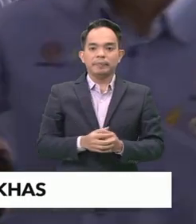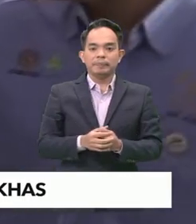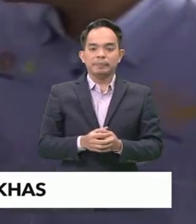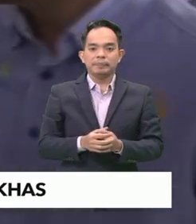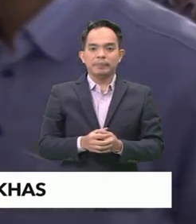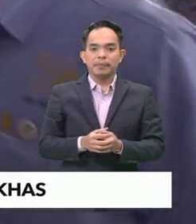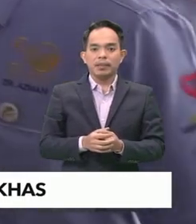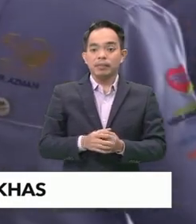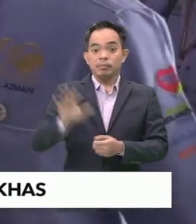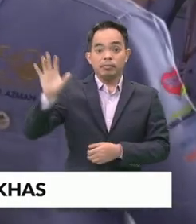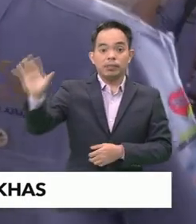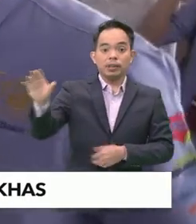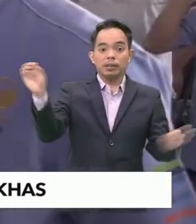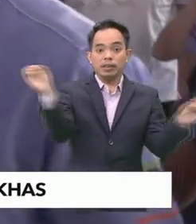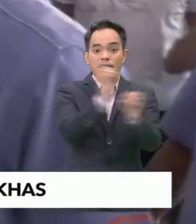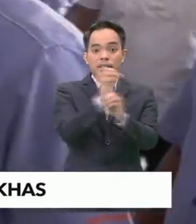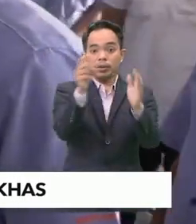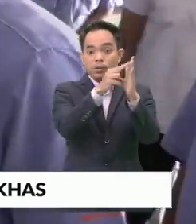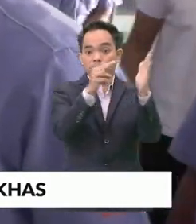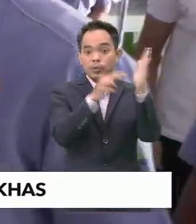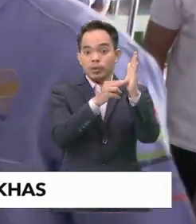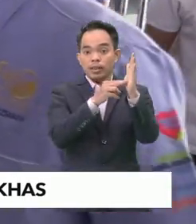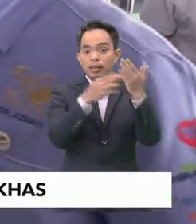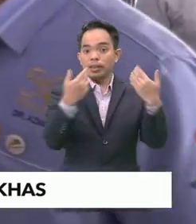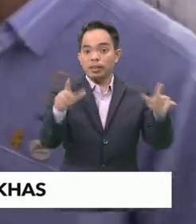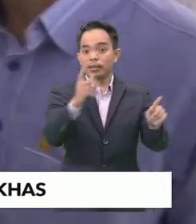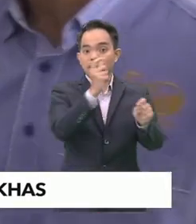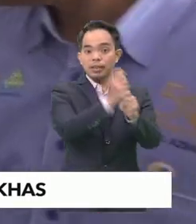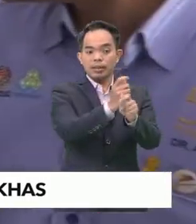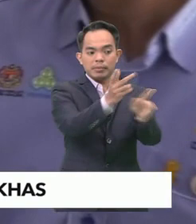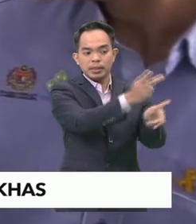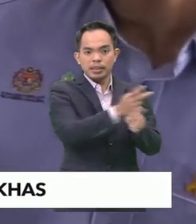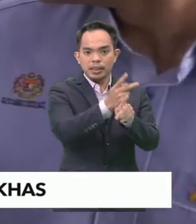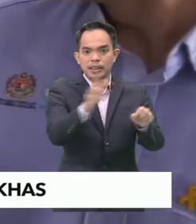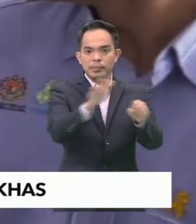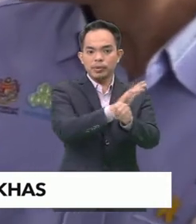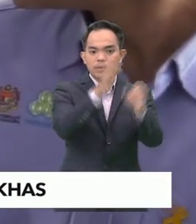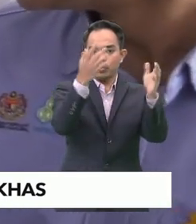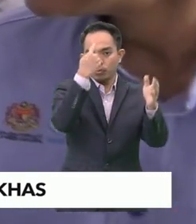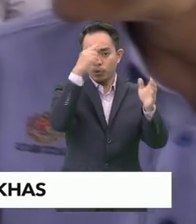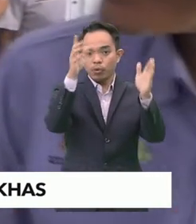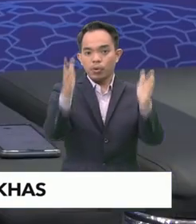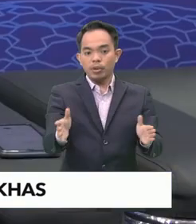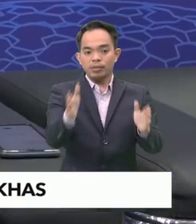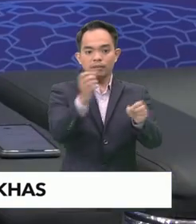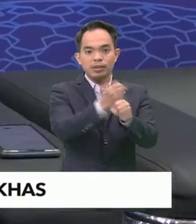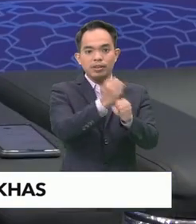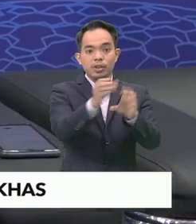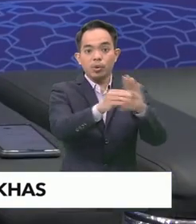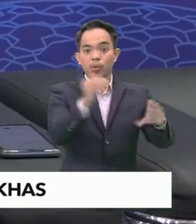menurut sifat kematian undang-undang atau akta tertentu yang memberi perlindungan sepenuhnya kepada pekerja ekonomi